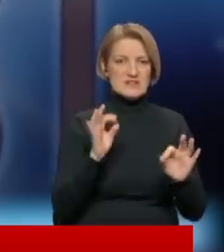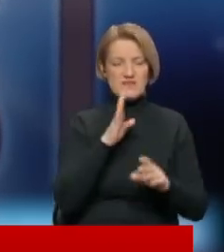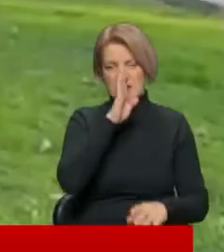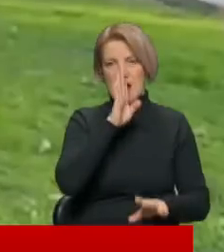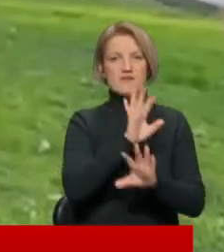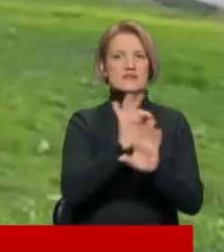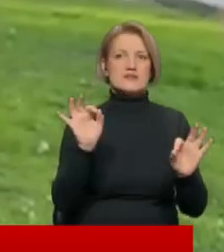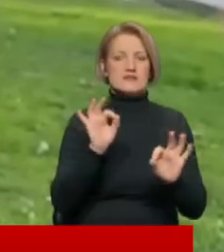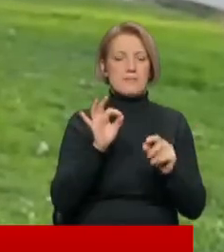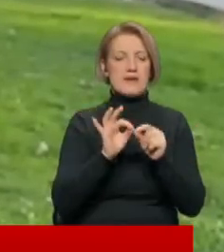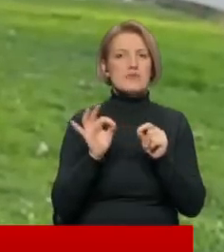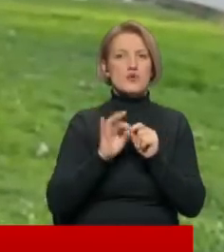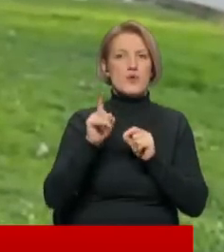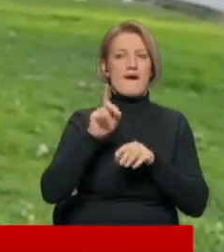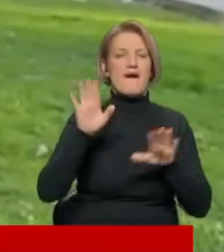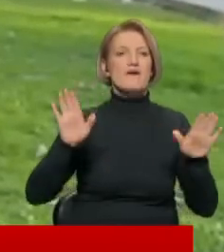tarafsızdır